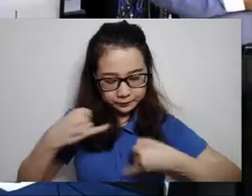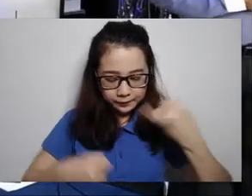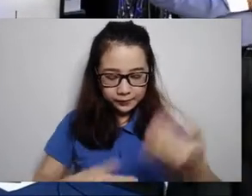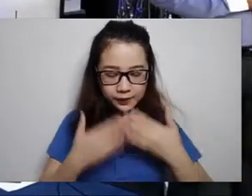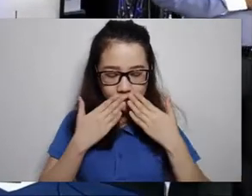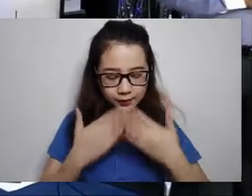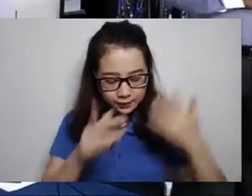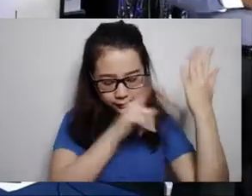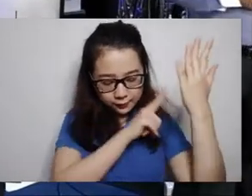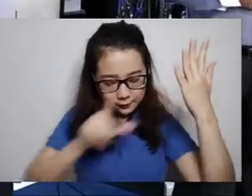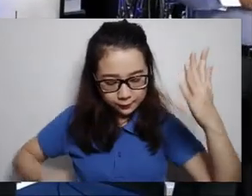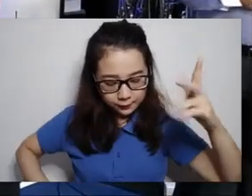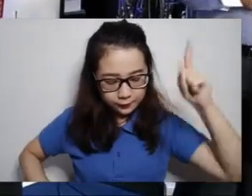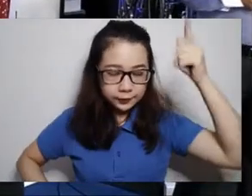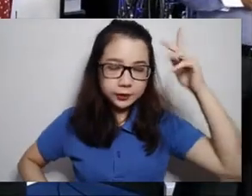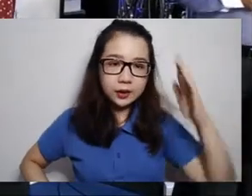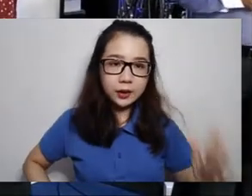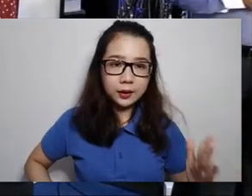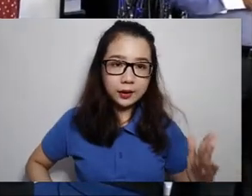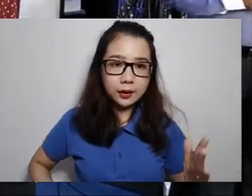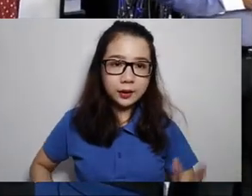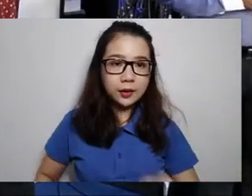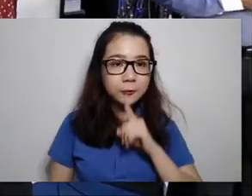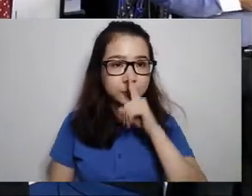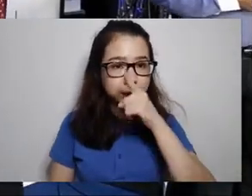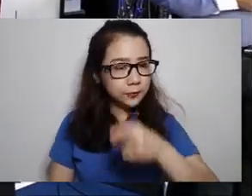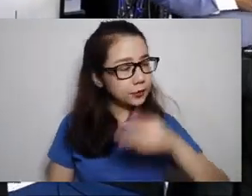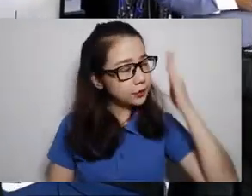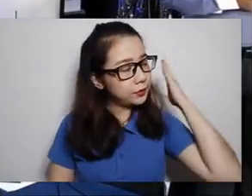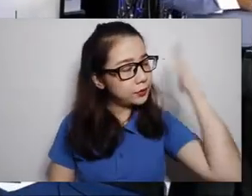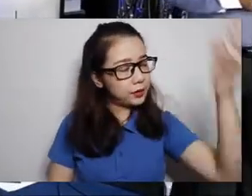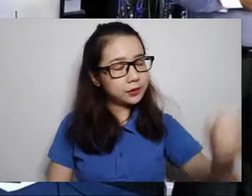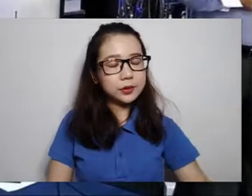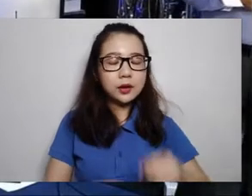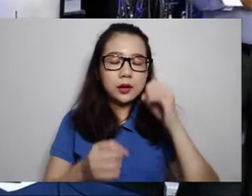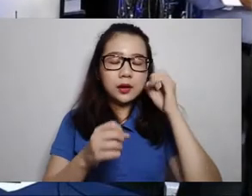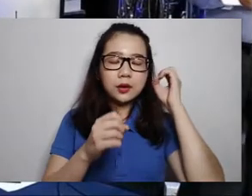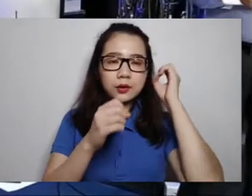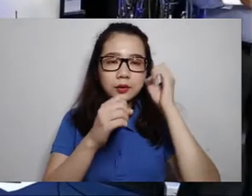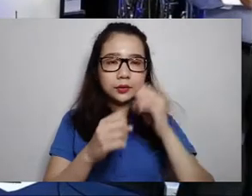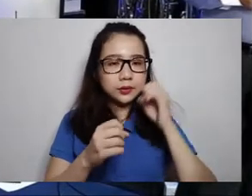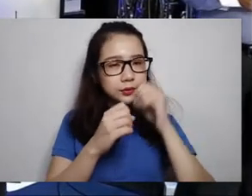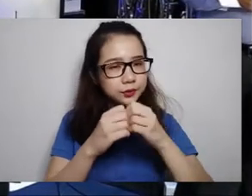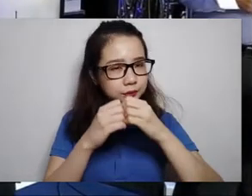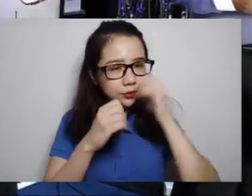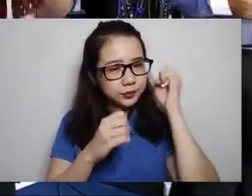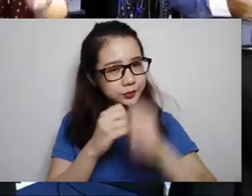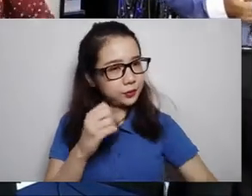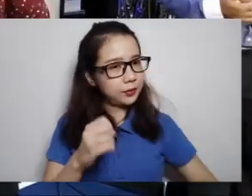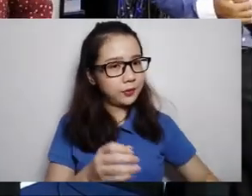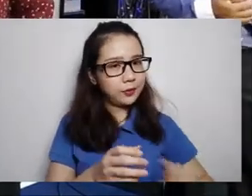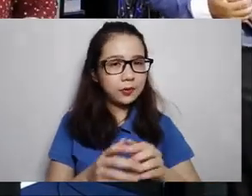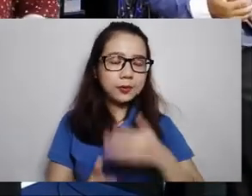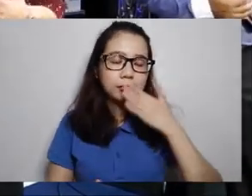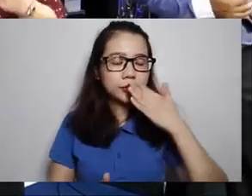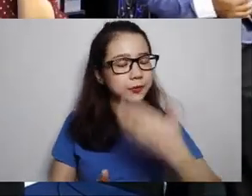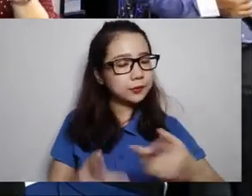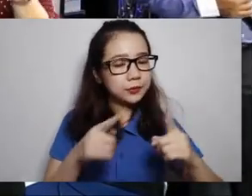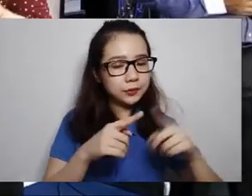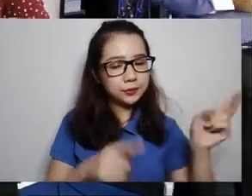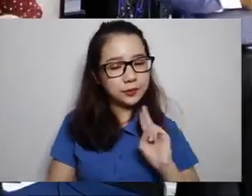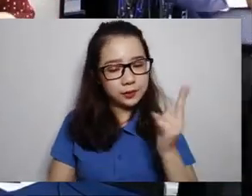Thank you, Lord God. Indeed, you are so good to us, O God. Patuloy, Panginoon, sa gabing ito, sa